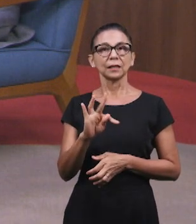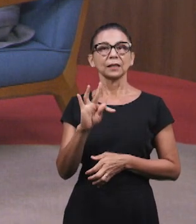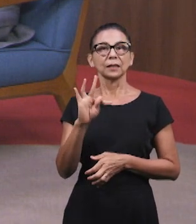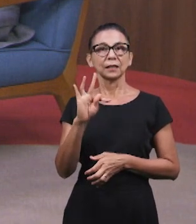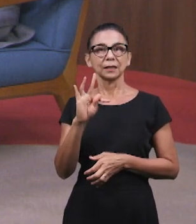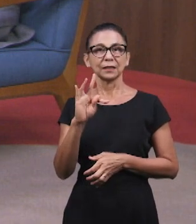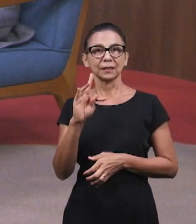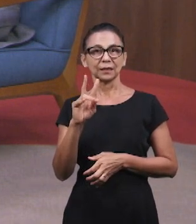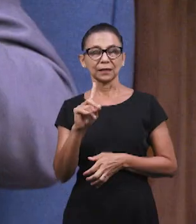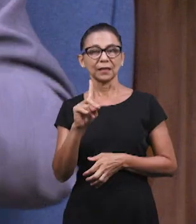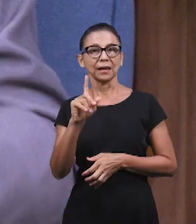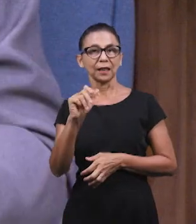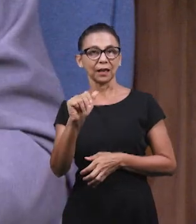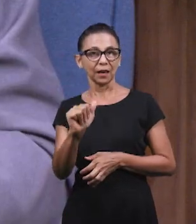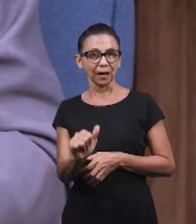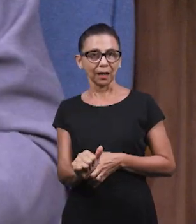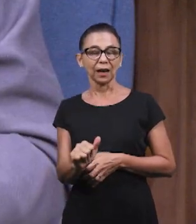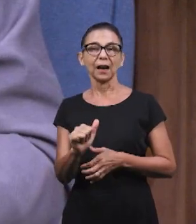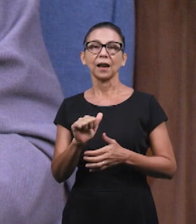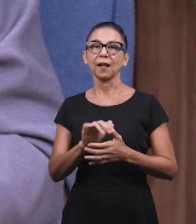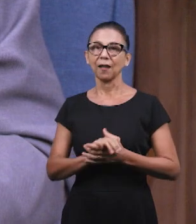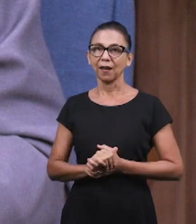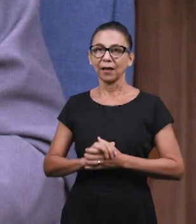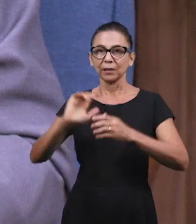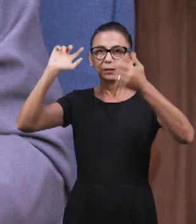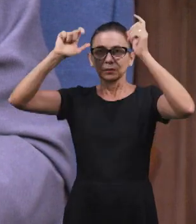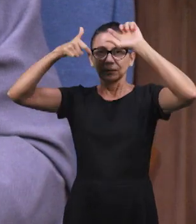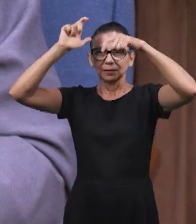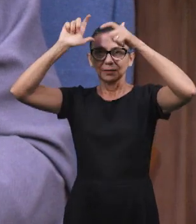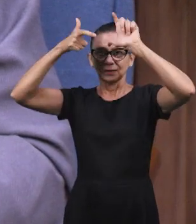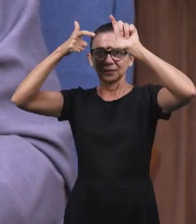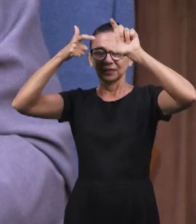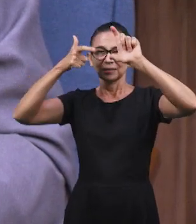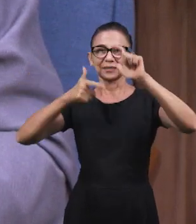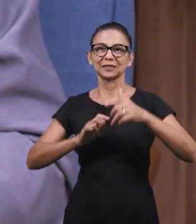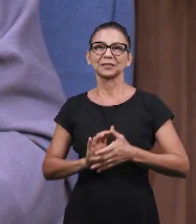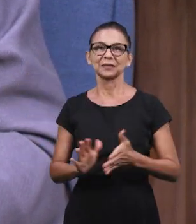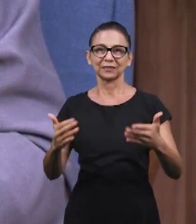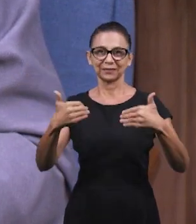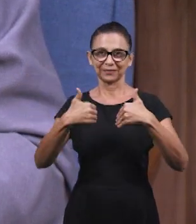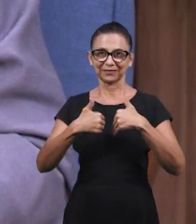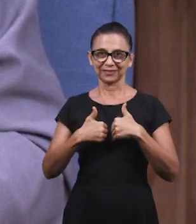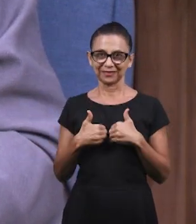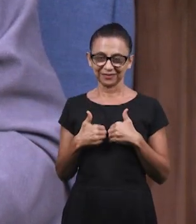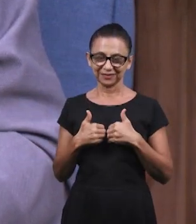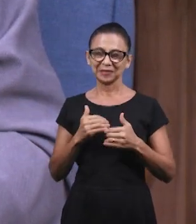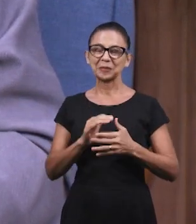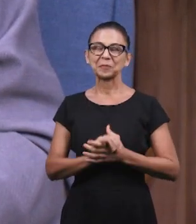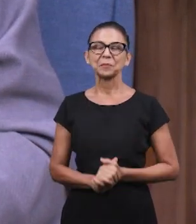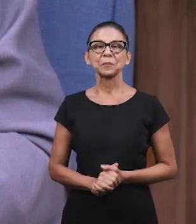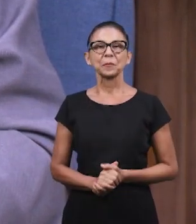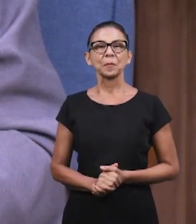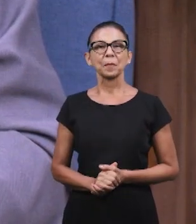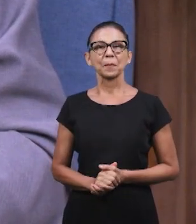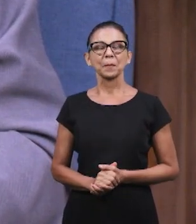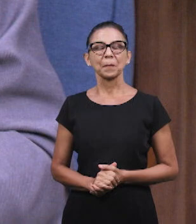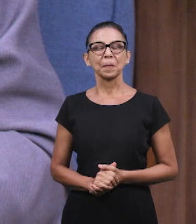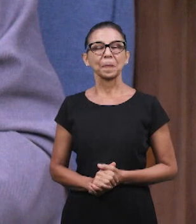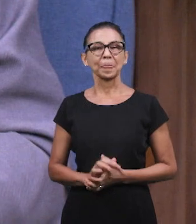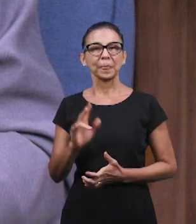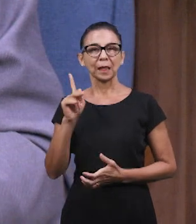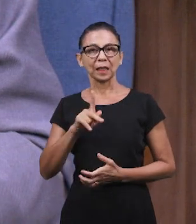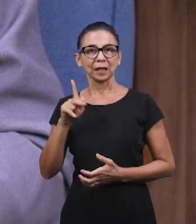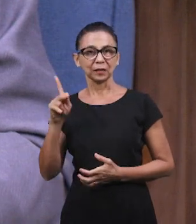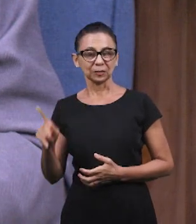qui porte sur le problème d'autisme. Dans le cours de musique, la